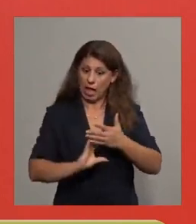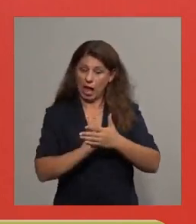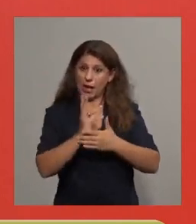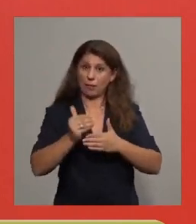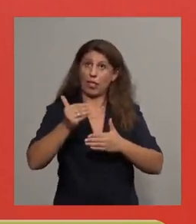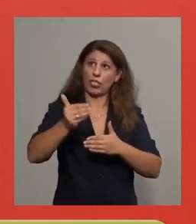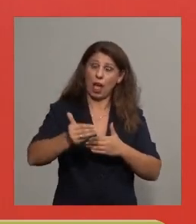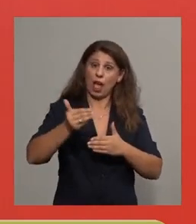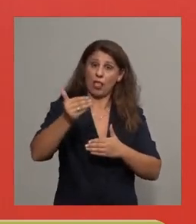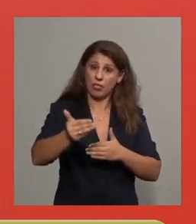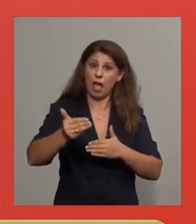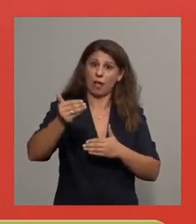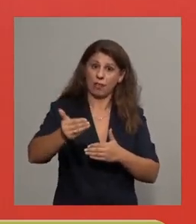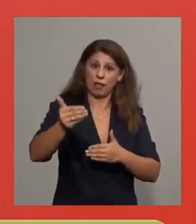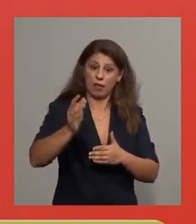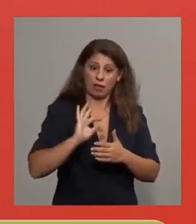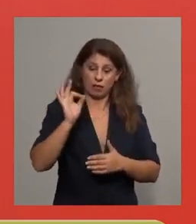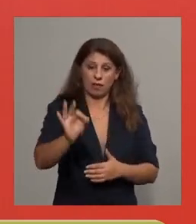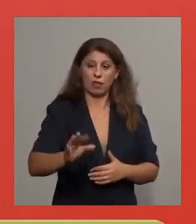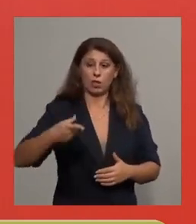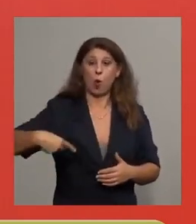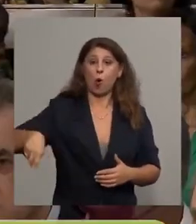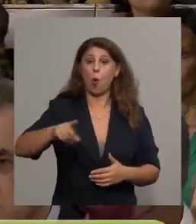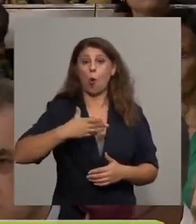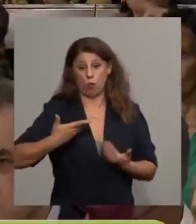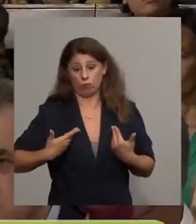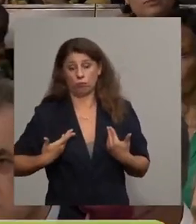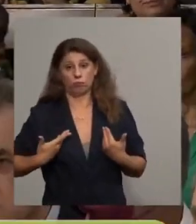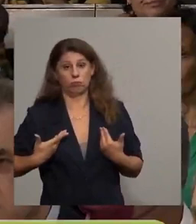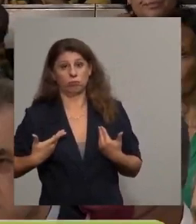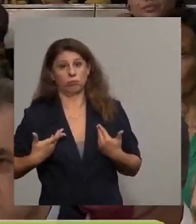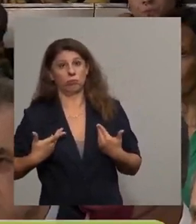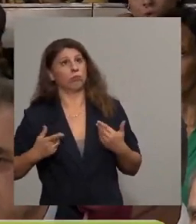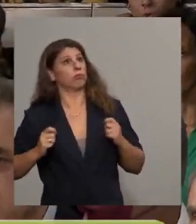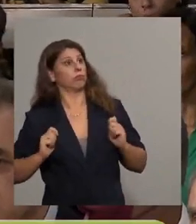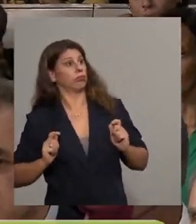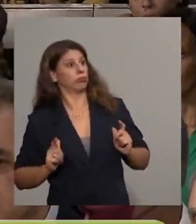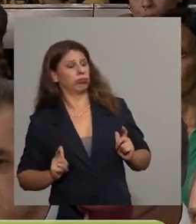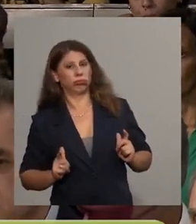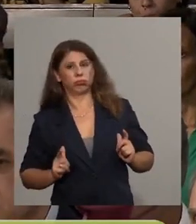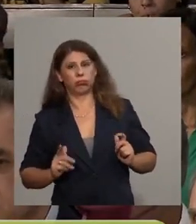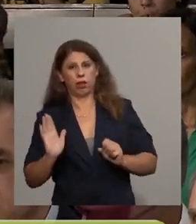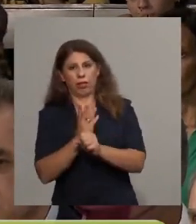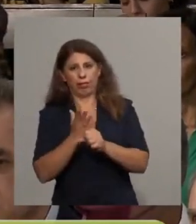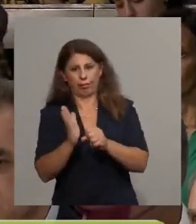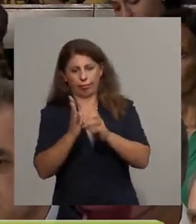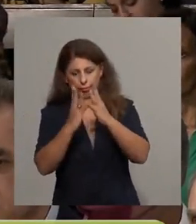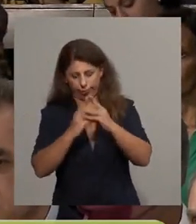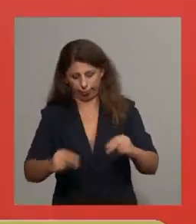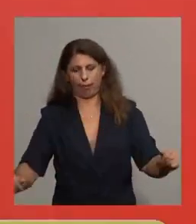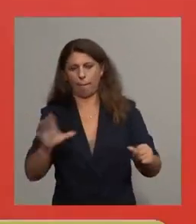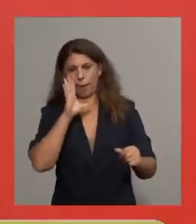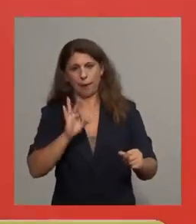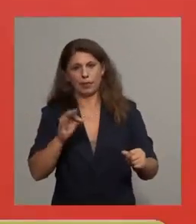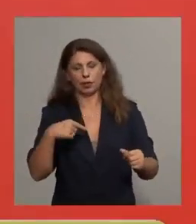που έρχεται και που θα οδηγήσει όλους σε ευημερία θρηματίζονται από την πραγματικότητα.